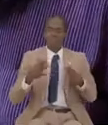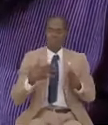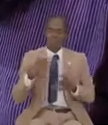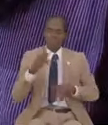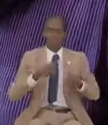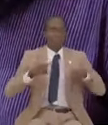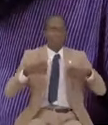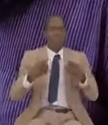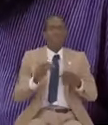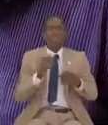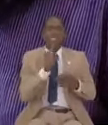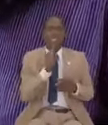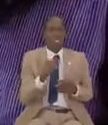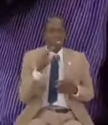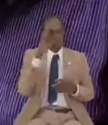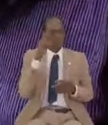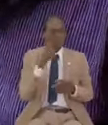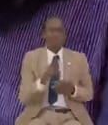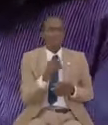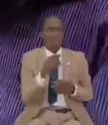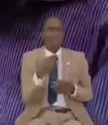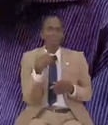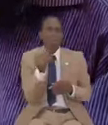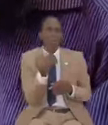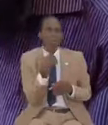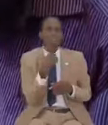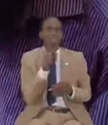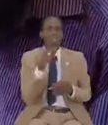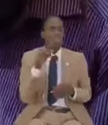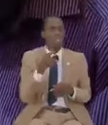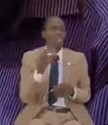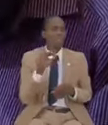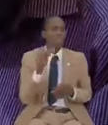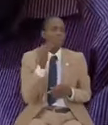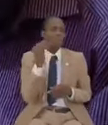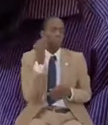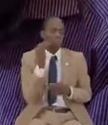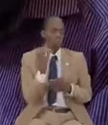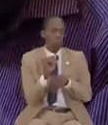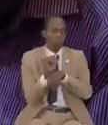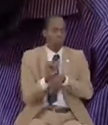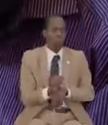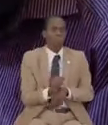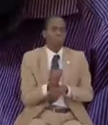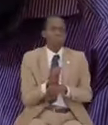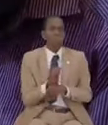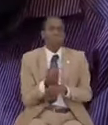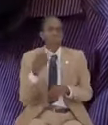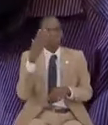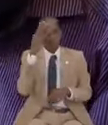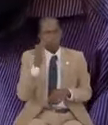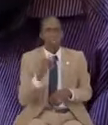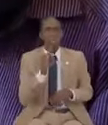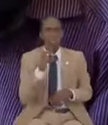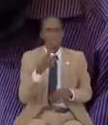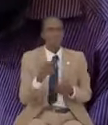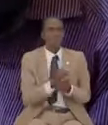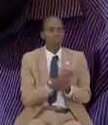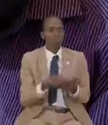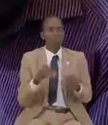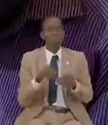israël est-il un esclave acheté ou né dans la maison pourquoi donc devient-il une 3 le verset 17